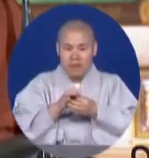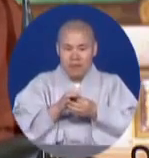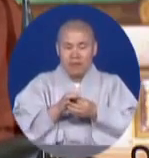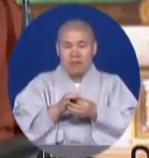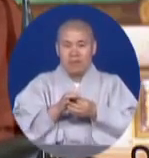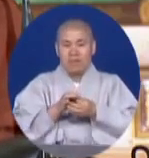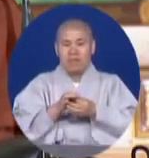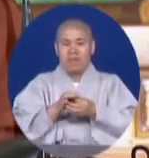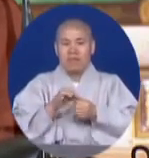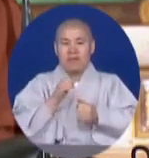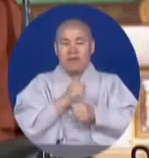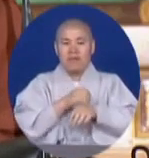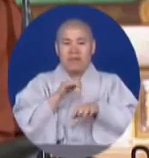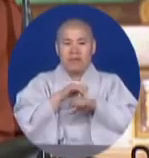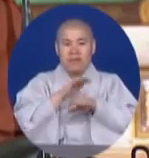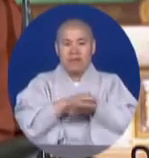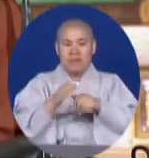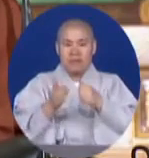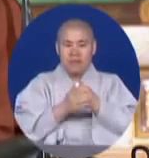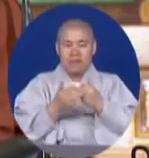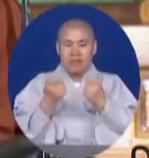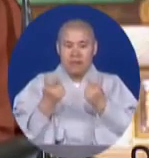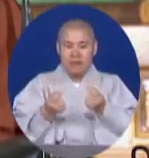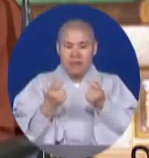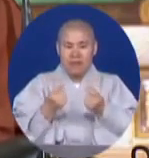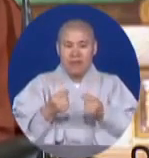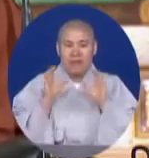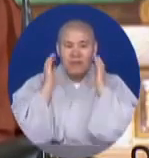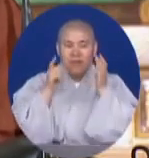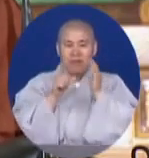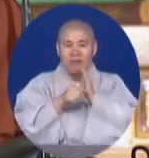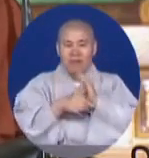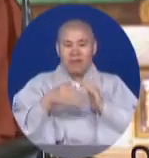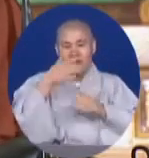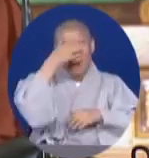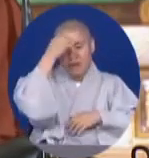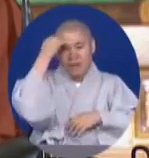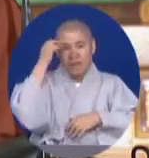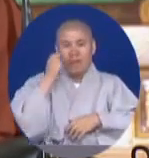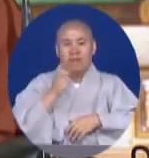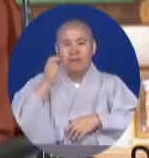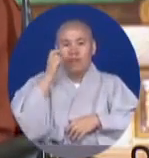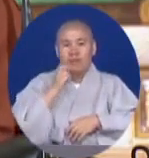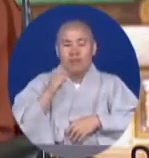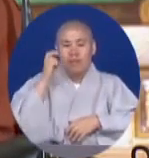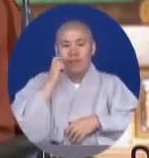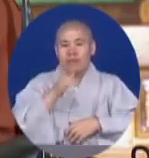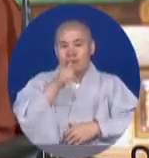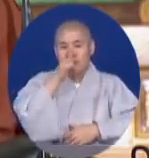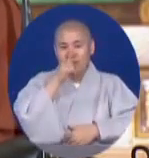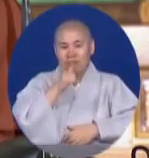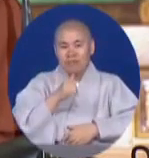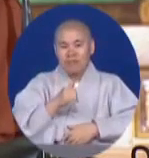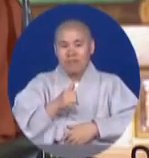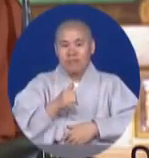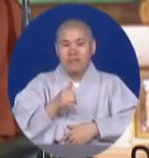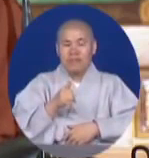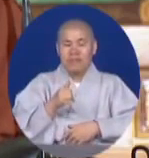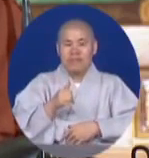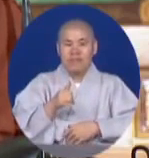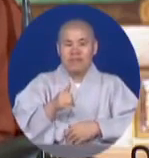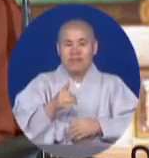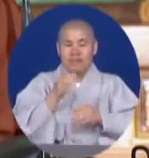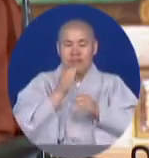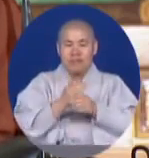그래요. 그 어릴 때 우리 할머니들이 부르던 노래가 있는데요. 거기 아주